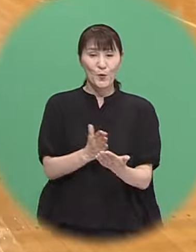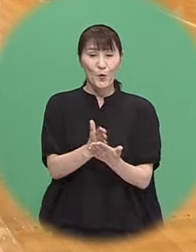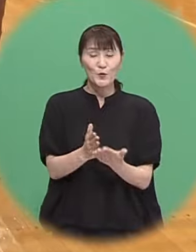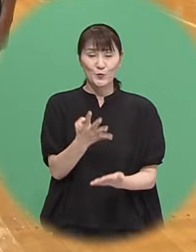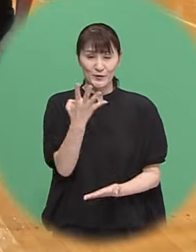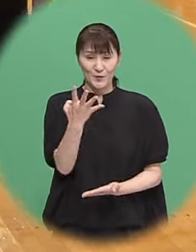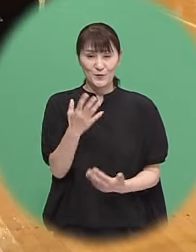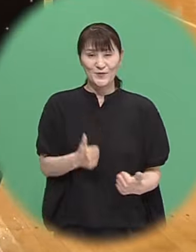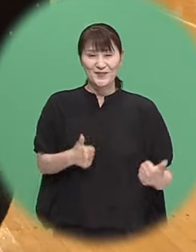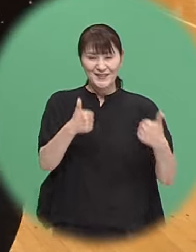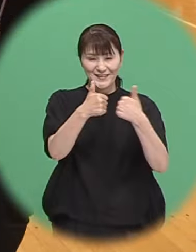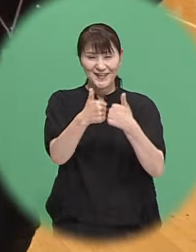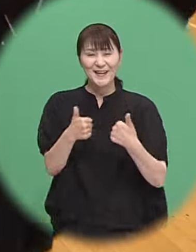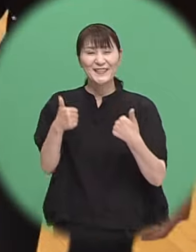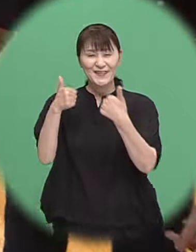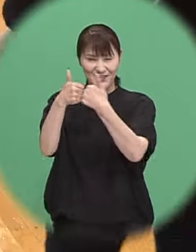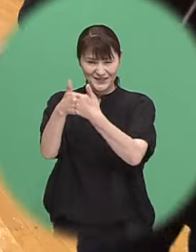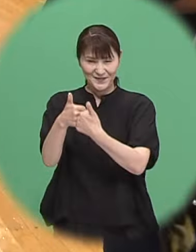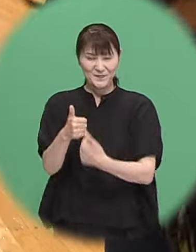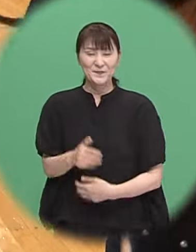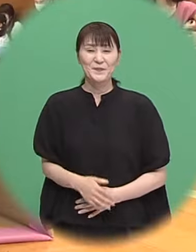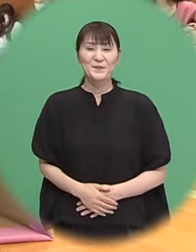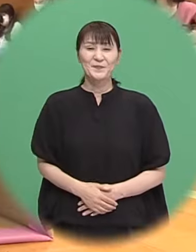競技に取り組みました